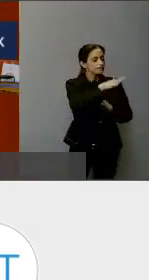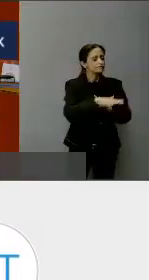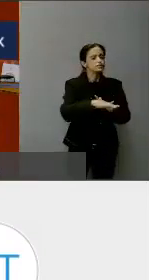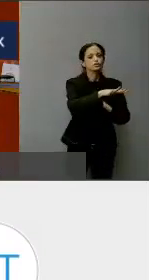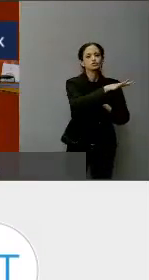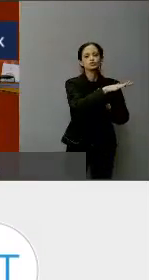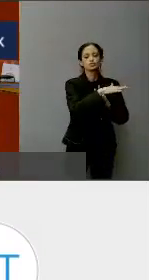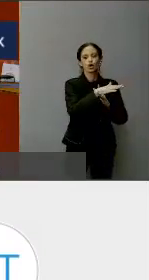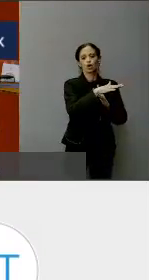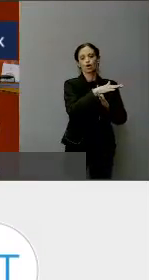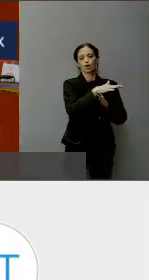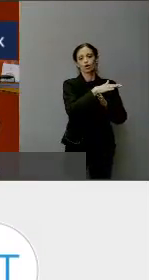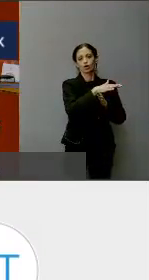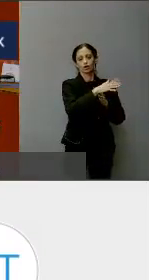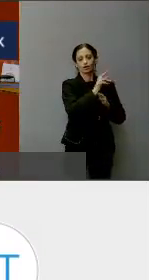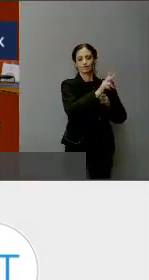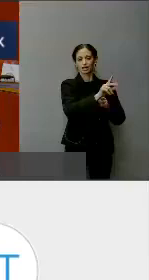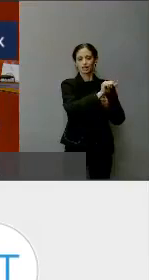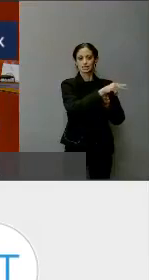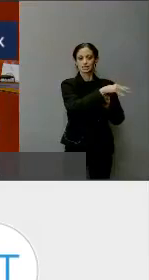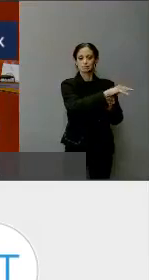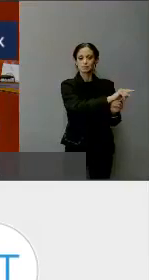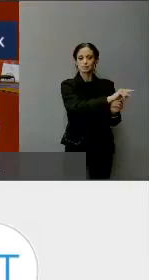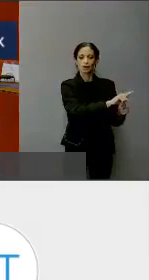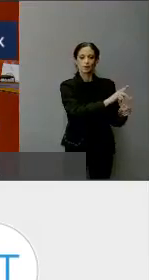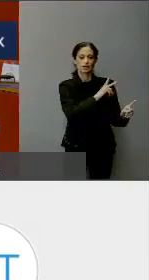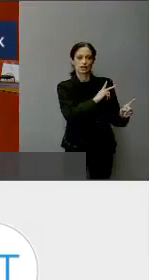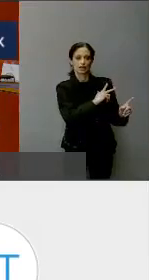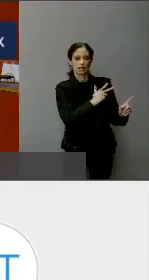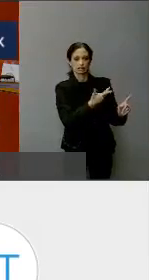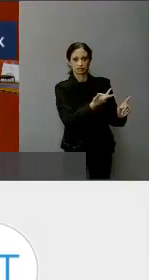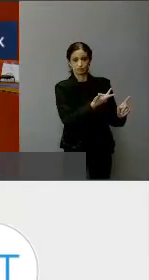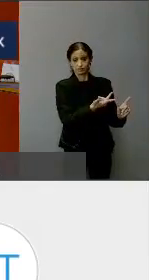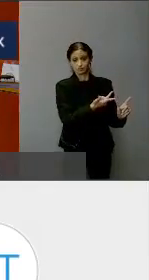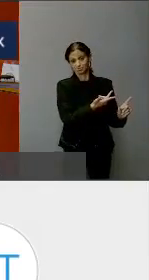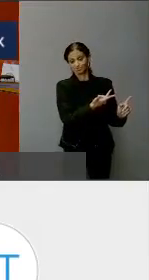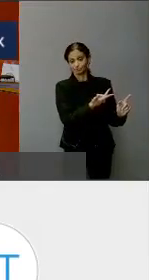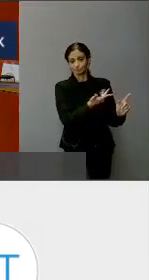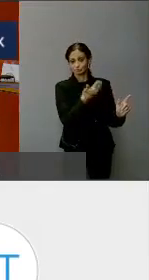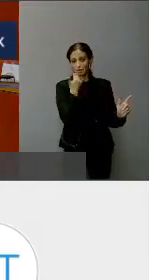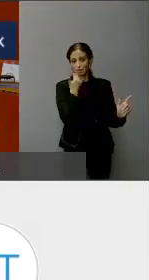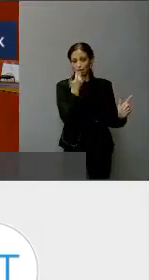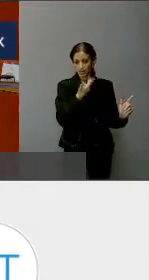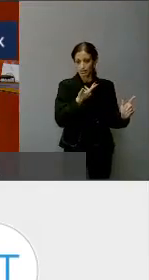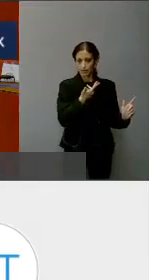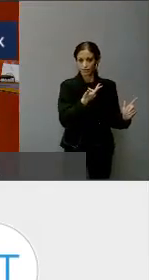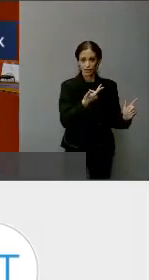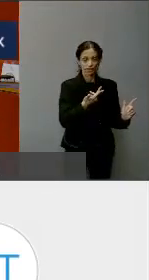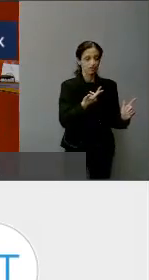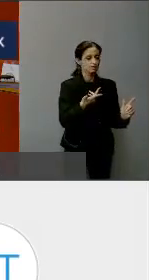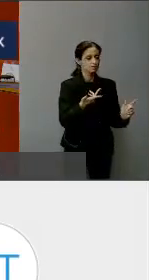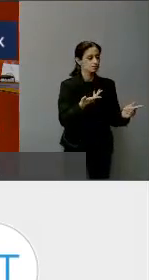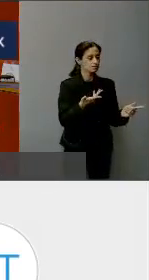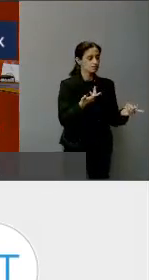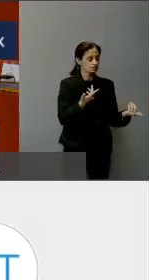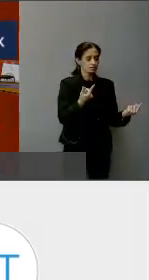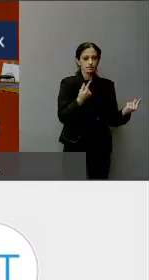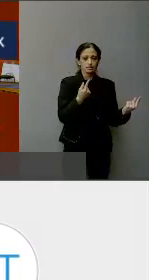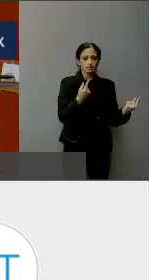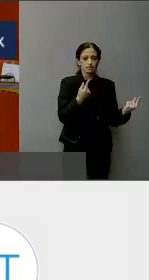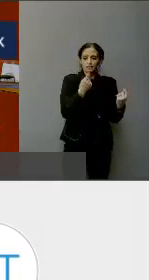particolarmente ricca dei servizi alla fine dei conti in questo momento abbiamo di fronte